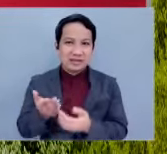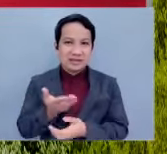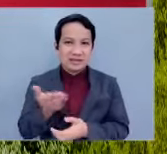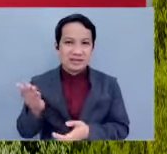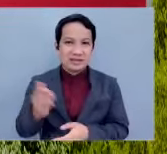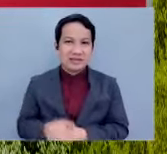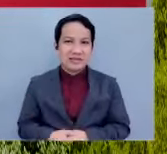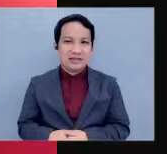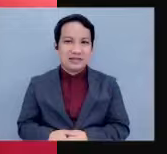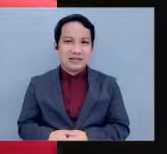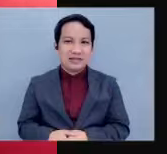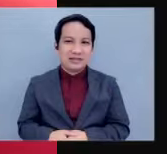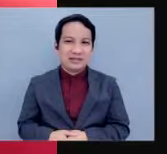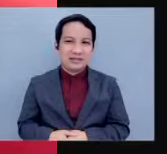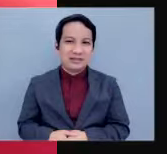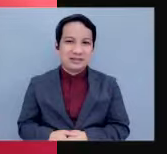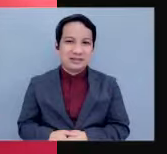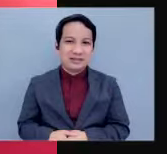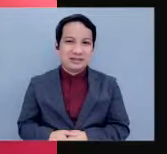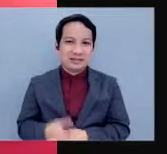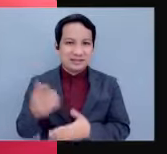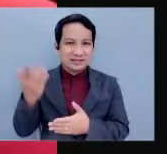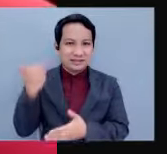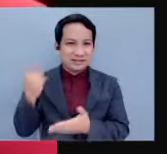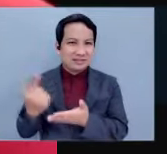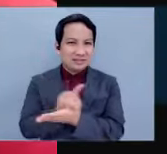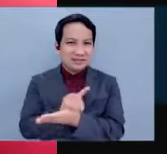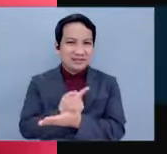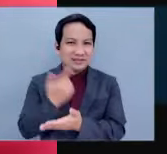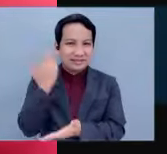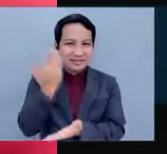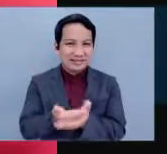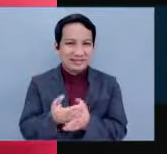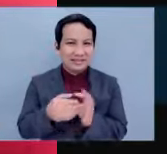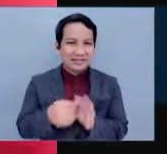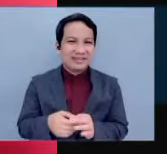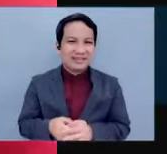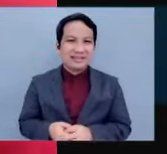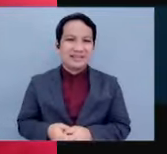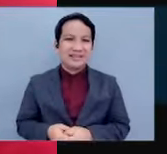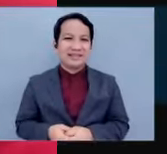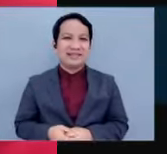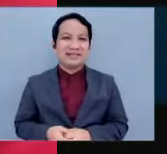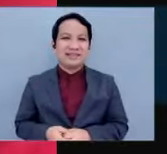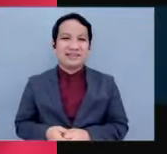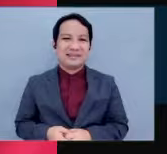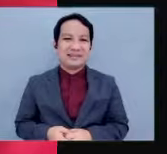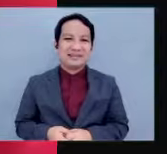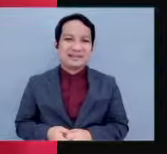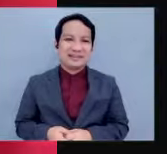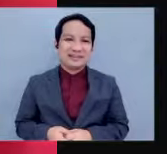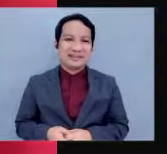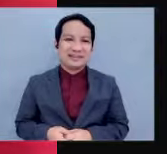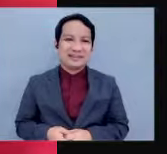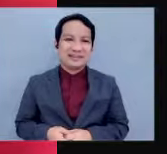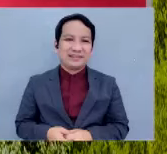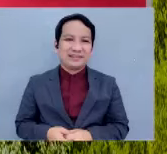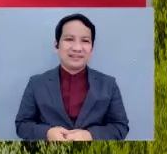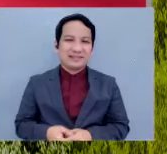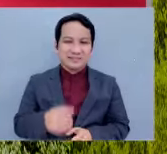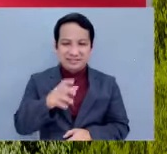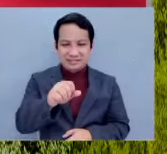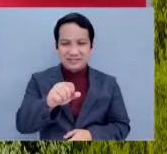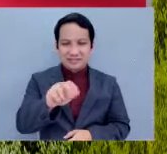kapatid. At parang last week lang yata, nandyan ako. Oh, tama yan. Tama. Suki! Pero sa Sinulog naman tayo, tapos